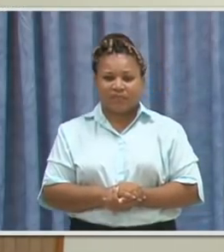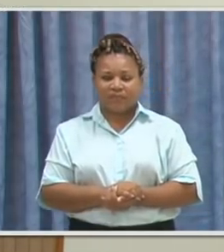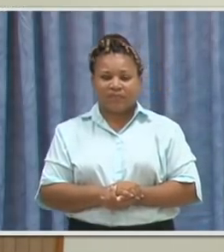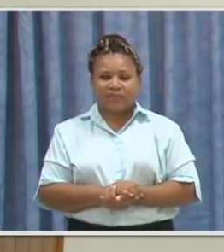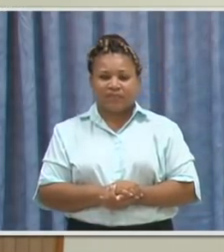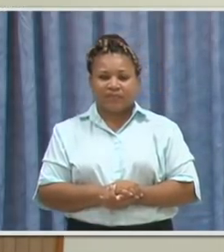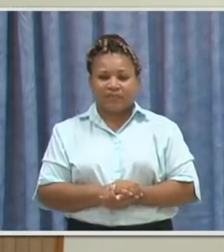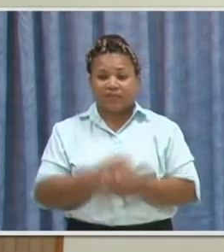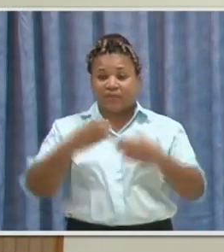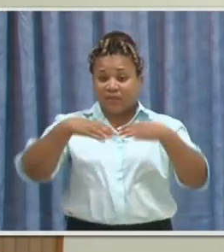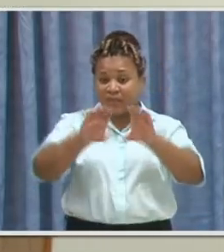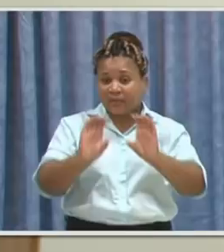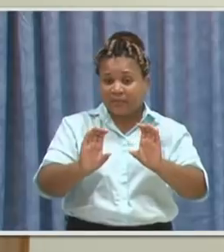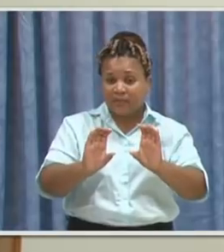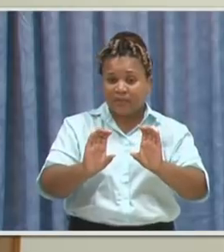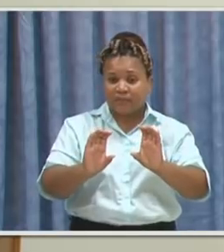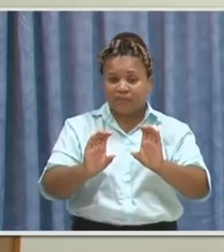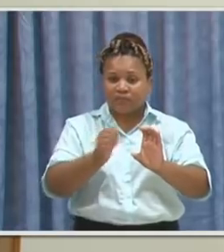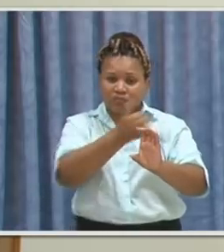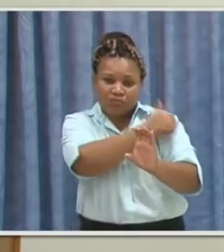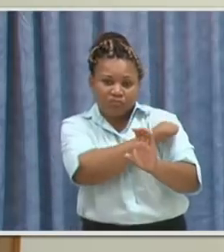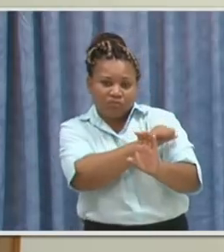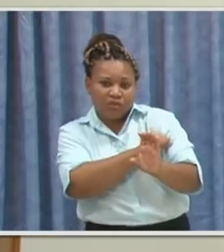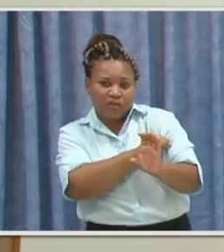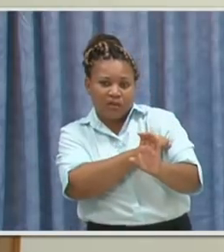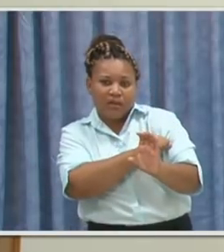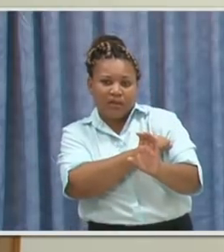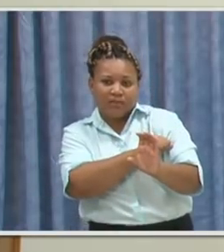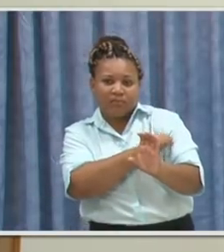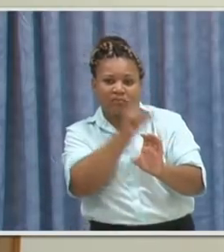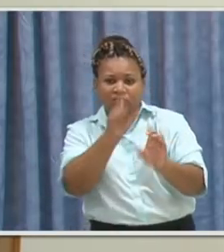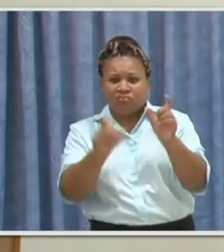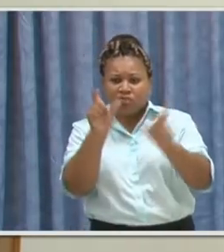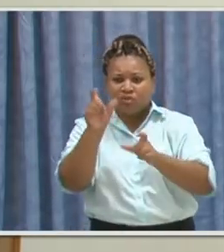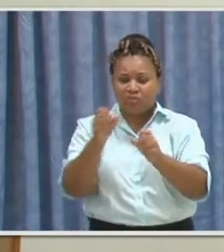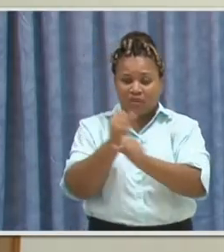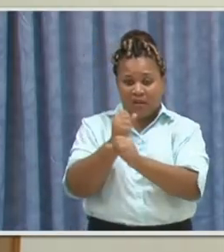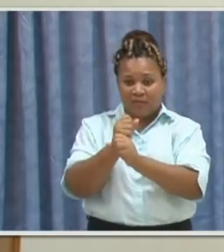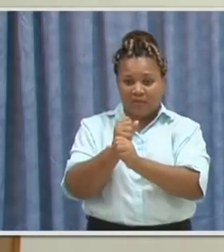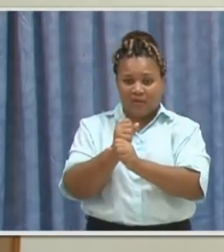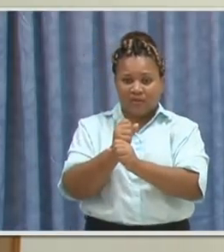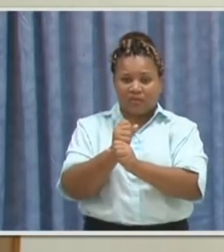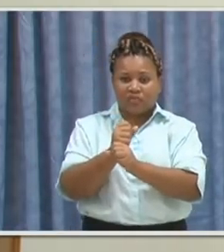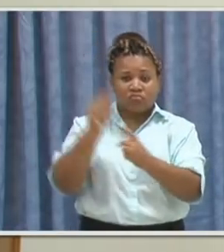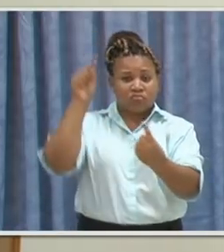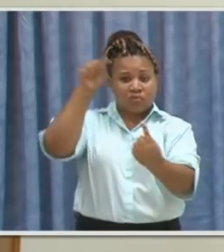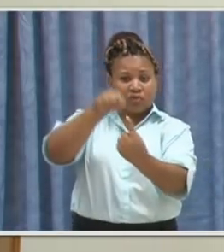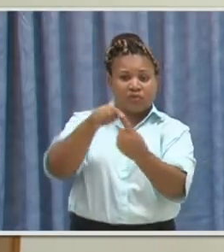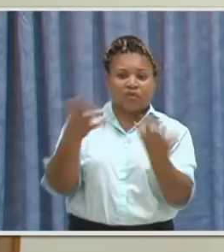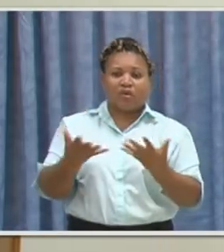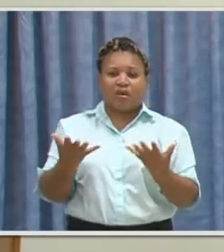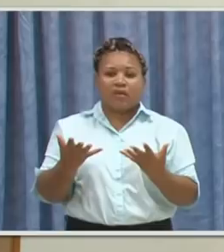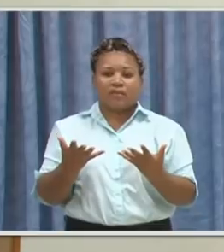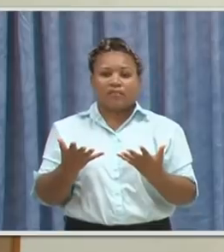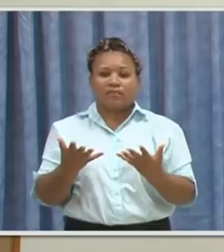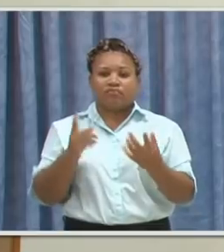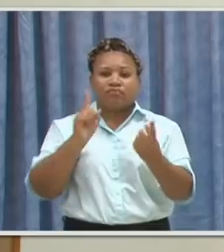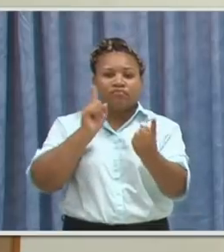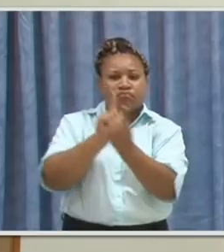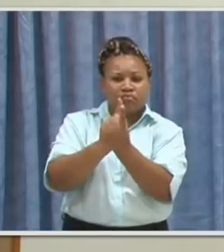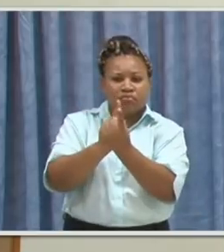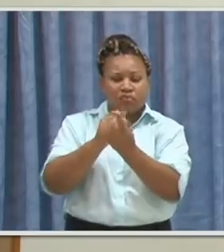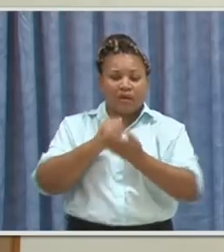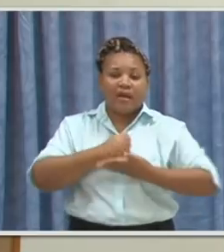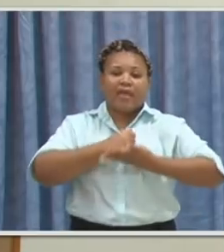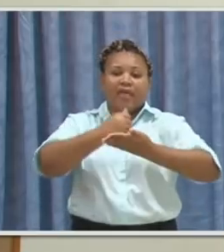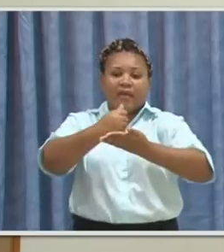dans healthcare facility le temps venu nous duty pour provide avec sa care et nous faire et mon quoi mon salier